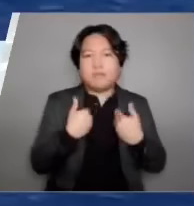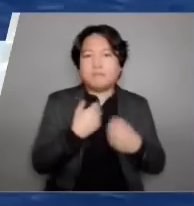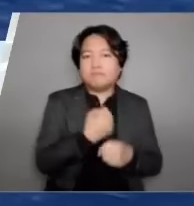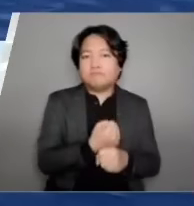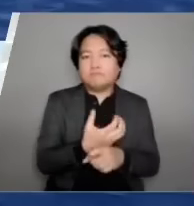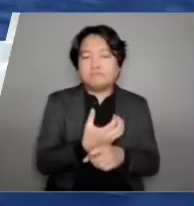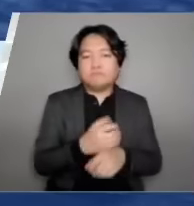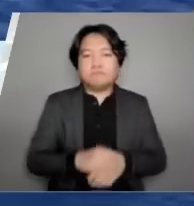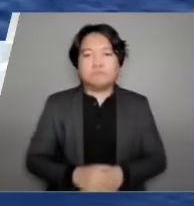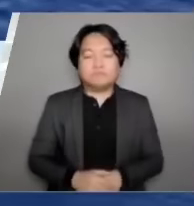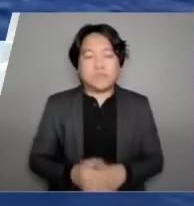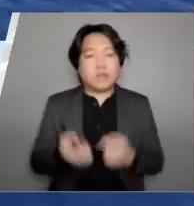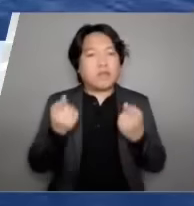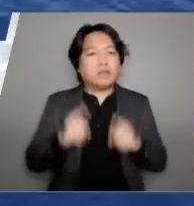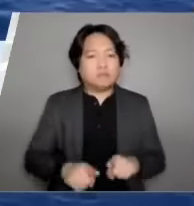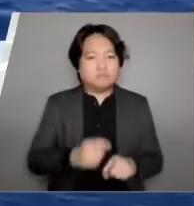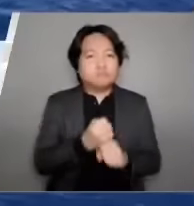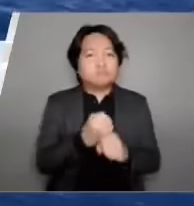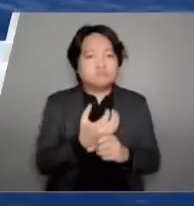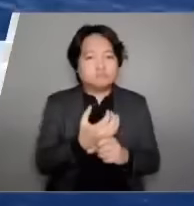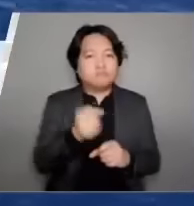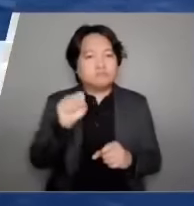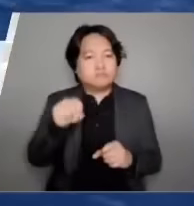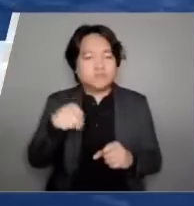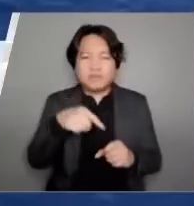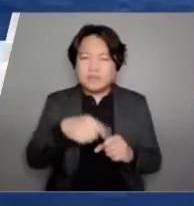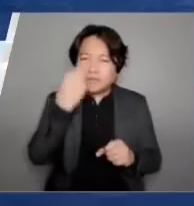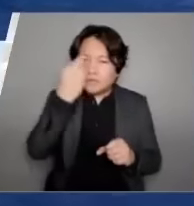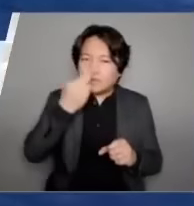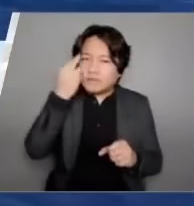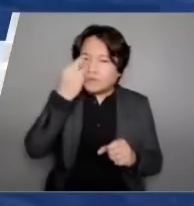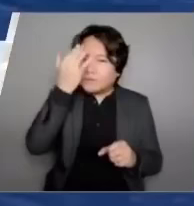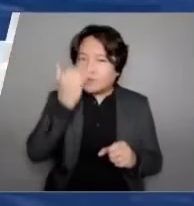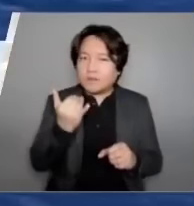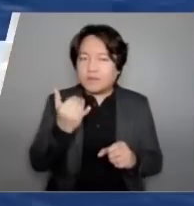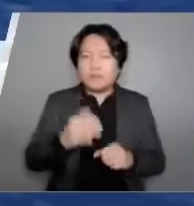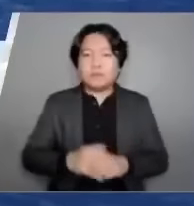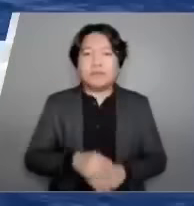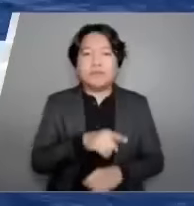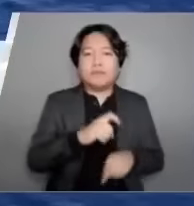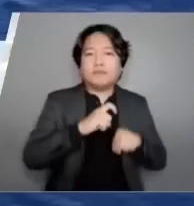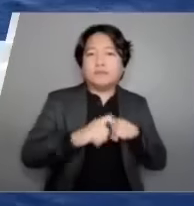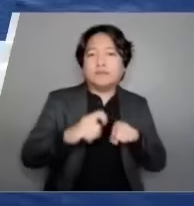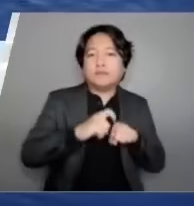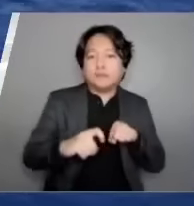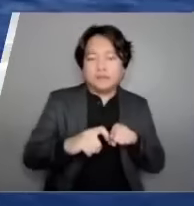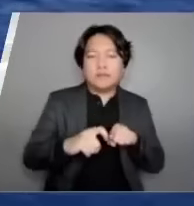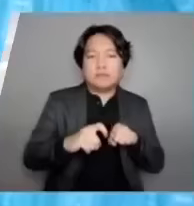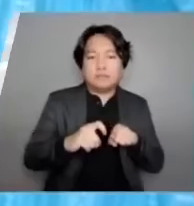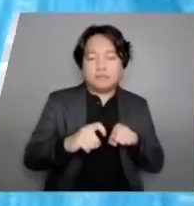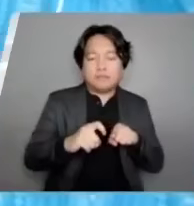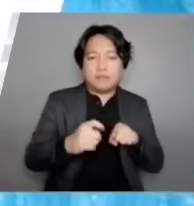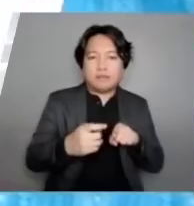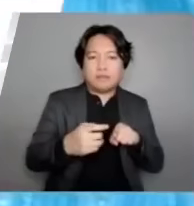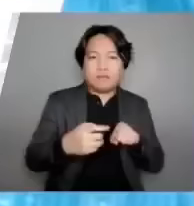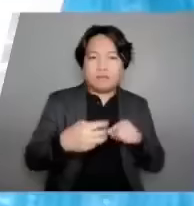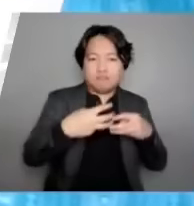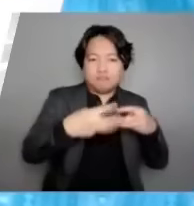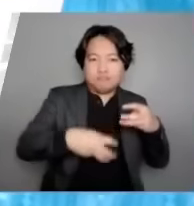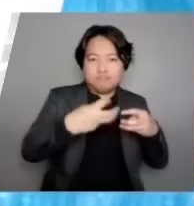ng pagsabog at ang dahilan nito ay yung faulty electrical wiring sa motor ng bangka. Yung apoy